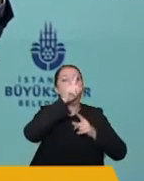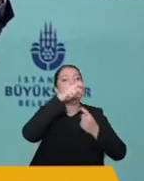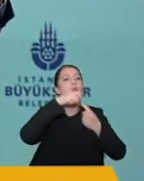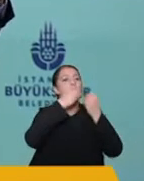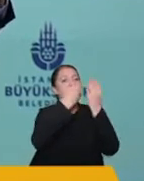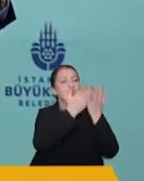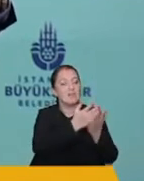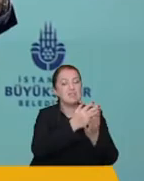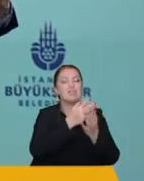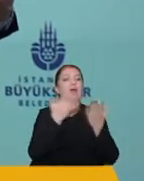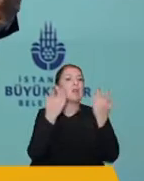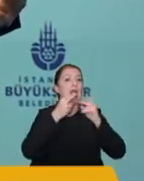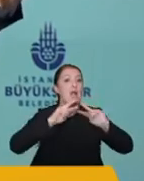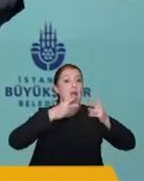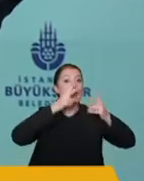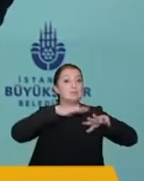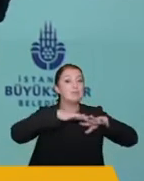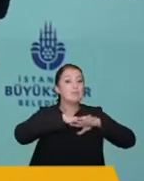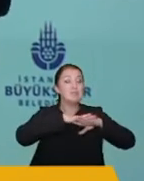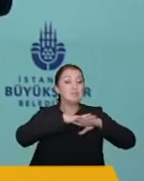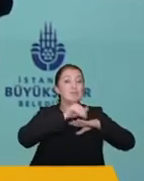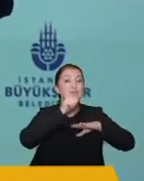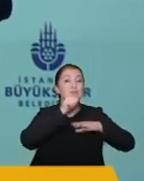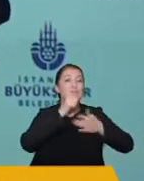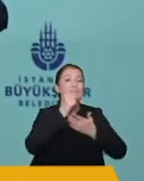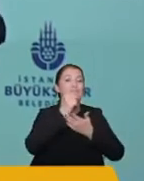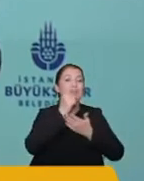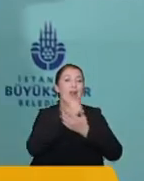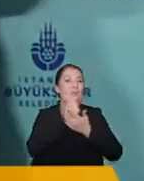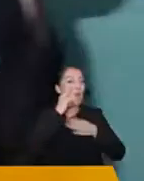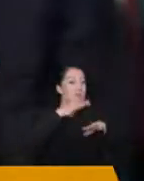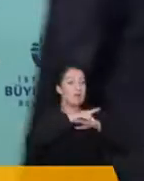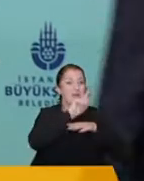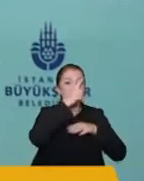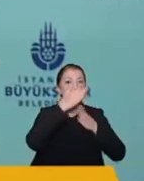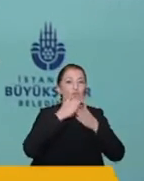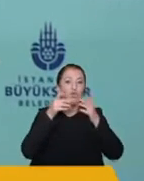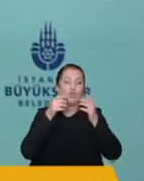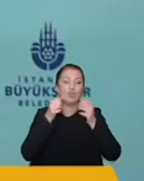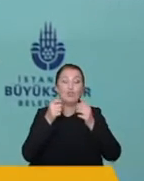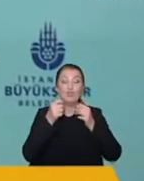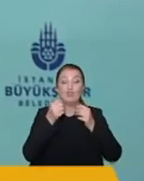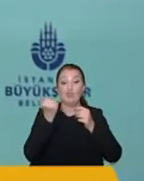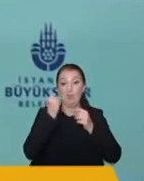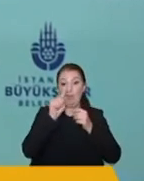biyolojik arıtma tesisini de sanki sadece Büyükçekmece'ye yapmış gibi bunun içerisine katıyorlar.